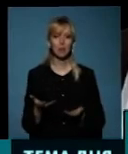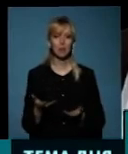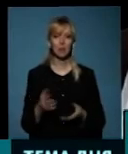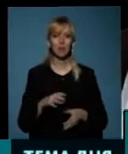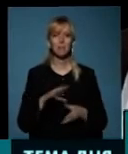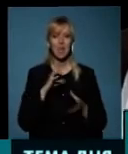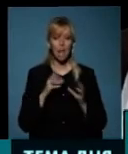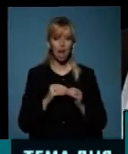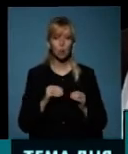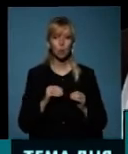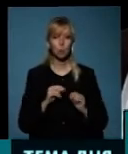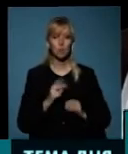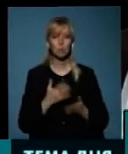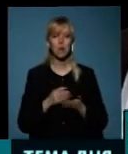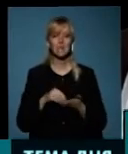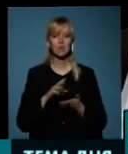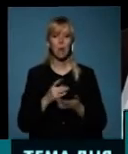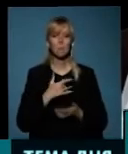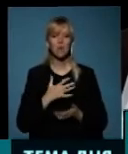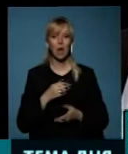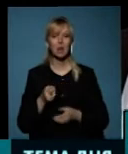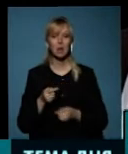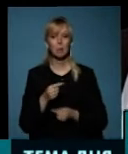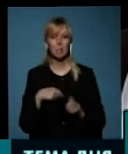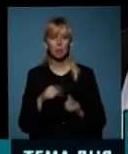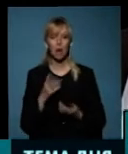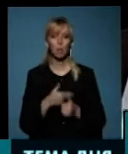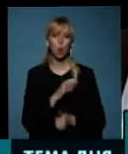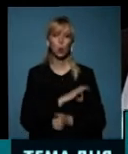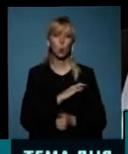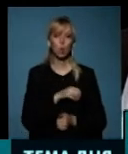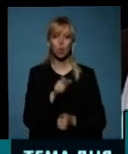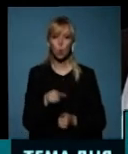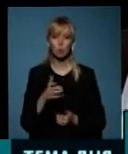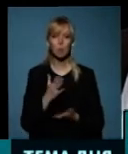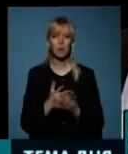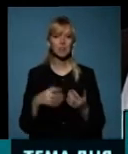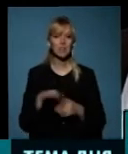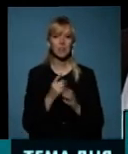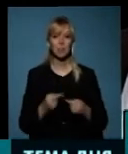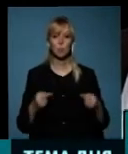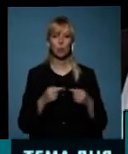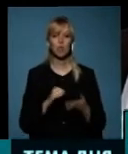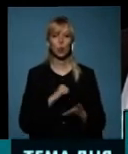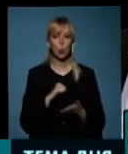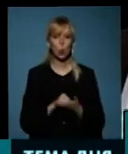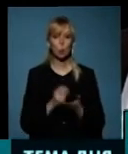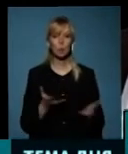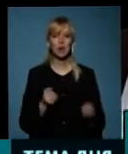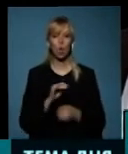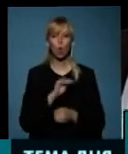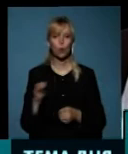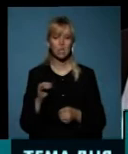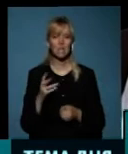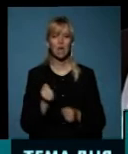легально працюють, які мають зареєстровані як приватні підприємці або юридичні особи, які мають всі відповідні документи, прийняті офіційно